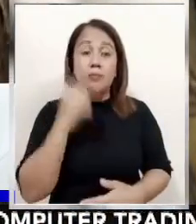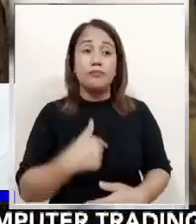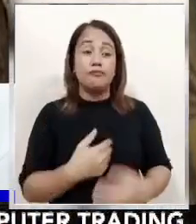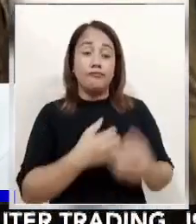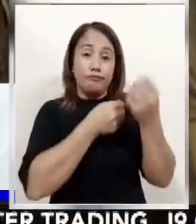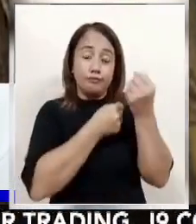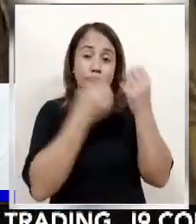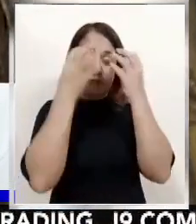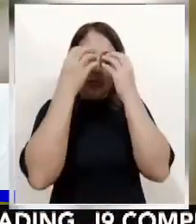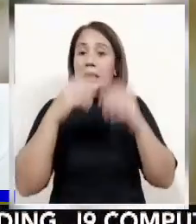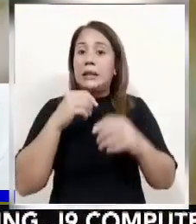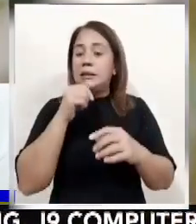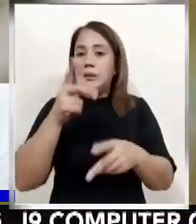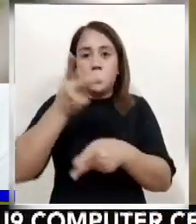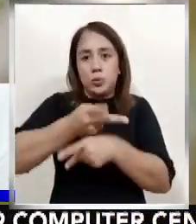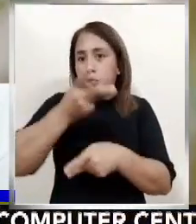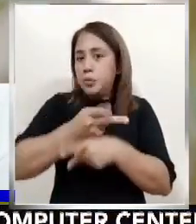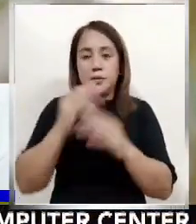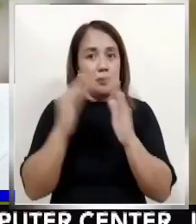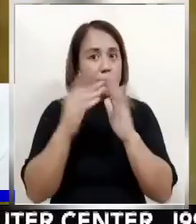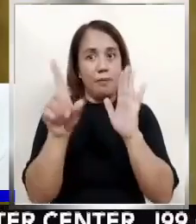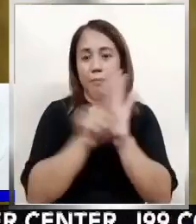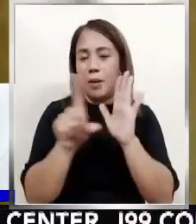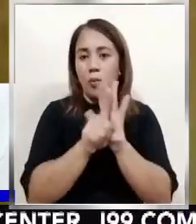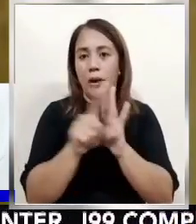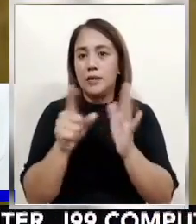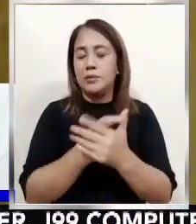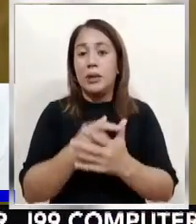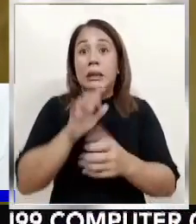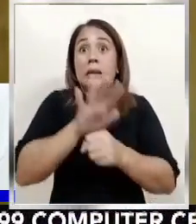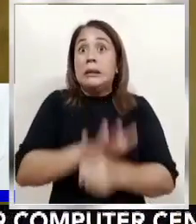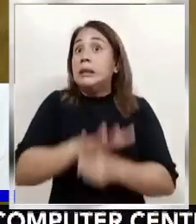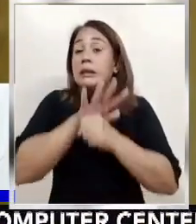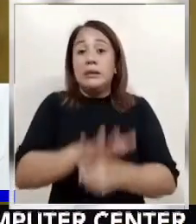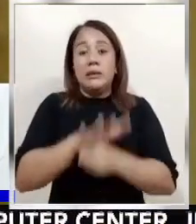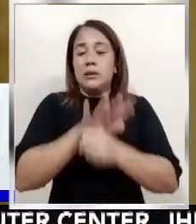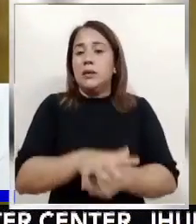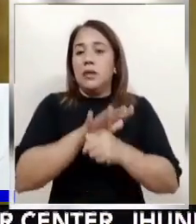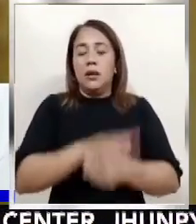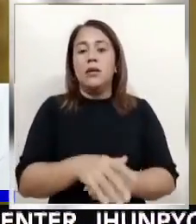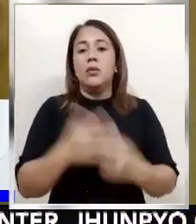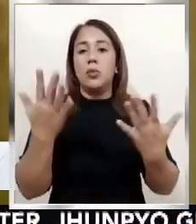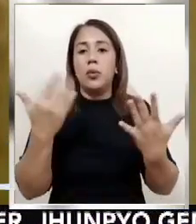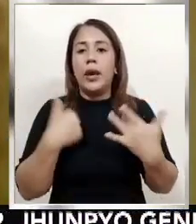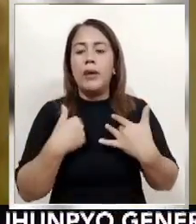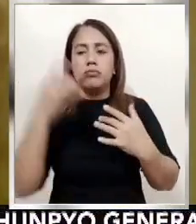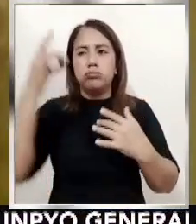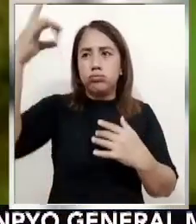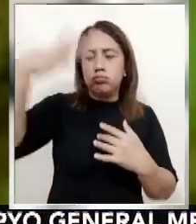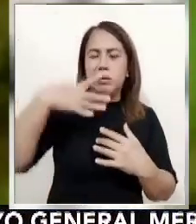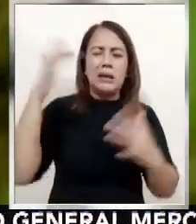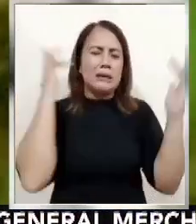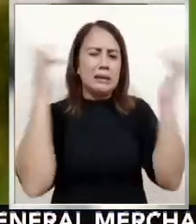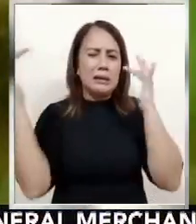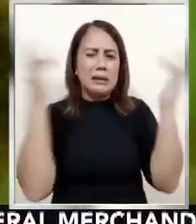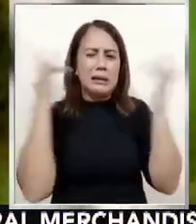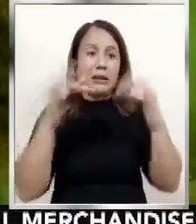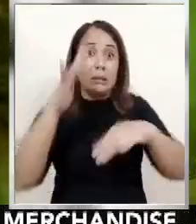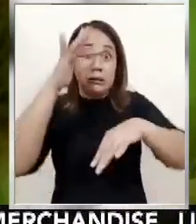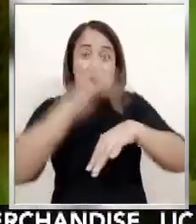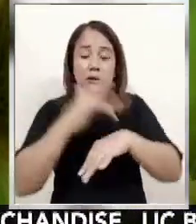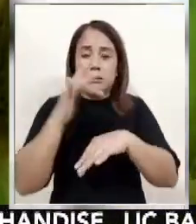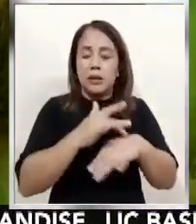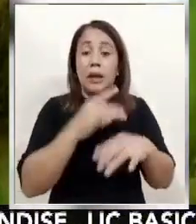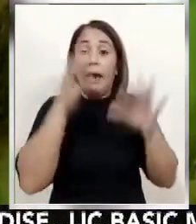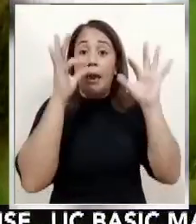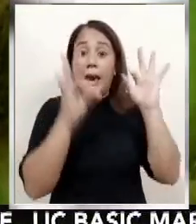pwedeng alagaan sa mga bahay? Sila ay highly stressed animals. Ang nakakapag-stress sa kanila ay ang ilaw, ingay at pag sila ay hinahawakan. Kapag sila ay nakakulong